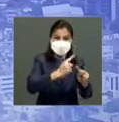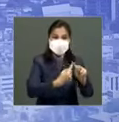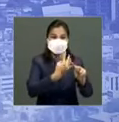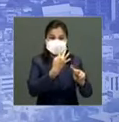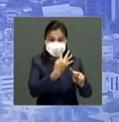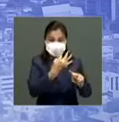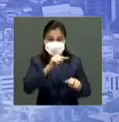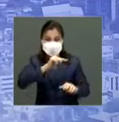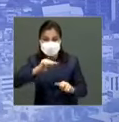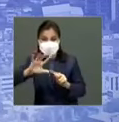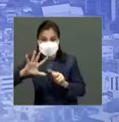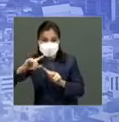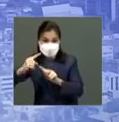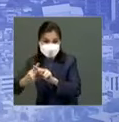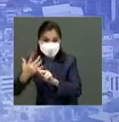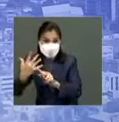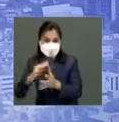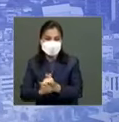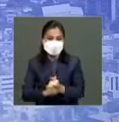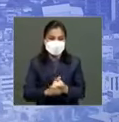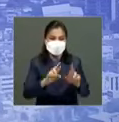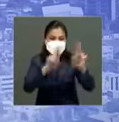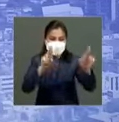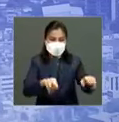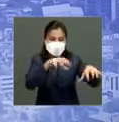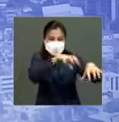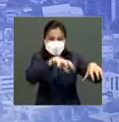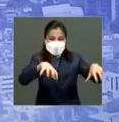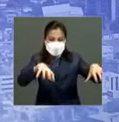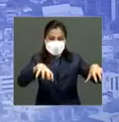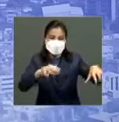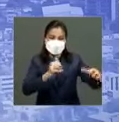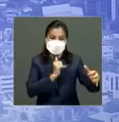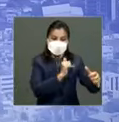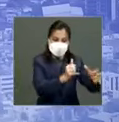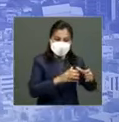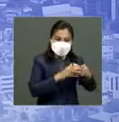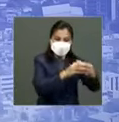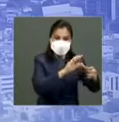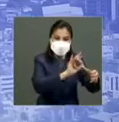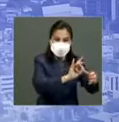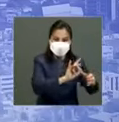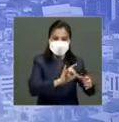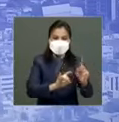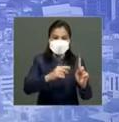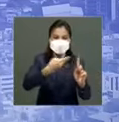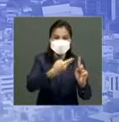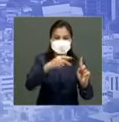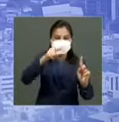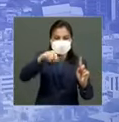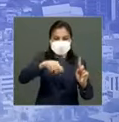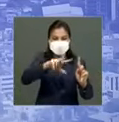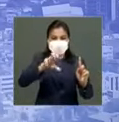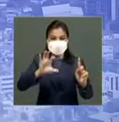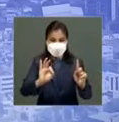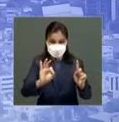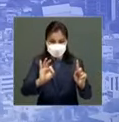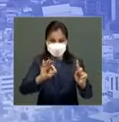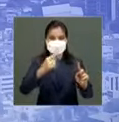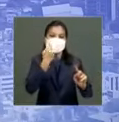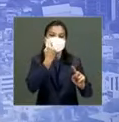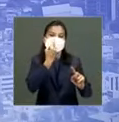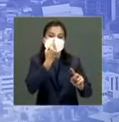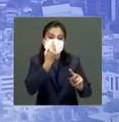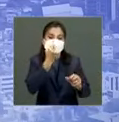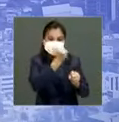สถานบันเทิงเขาออกไปทั้งหมด8แห่ง15ครั้งคน 11,209 คนนะครับ